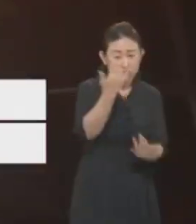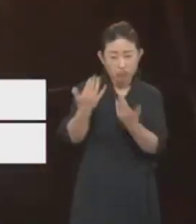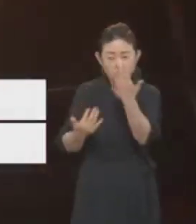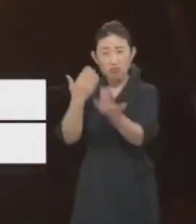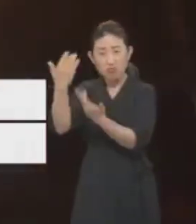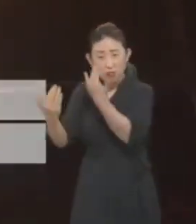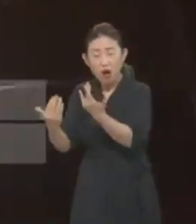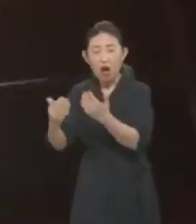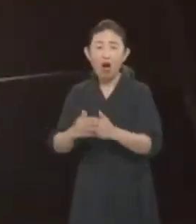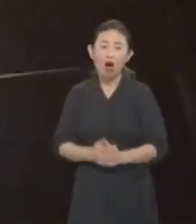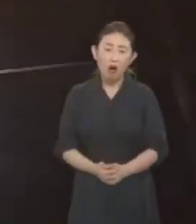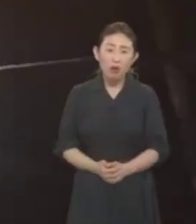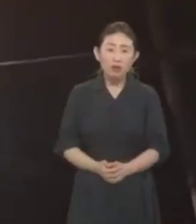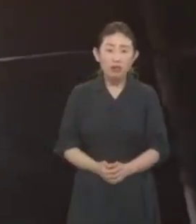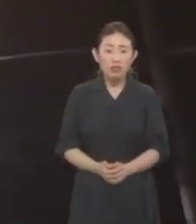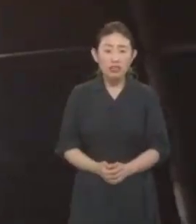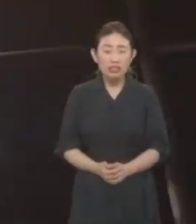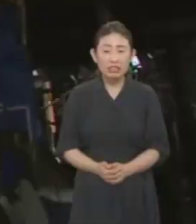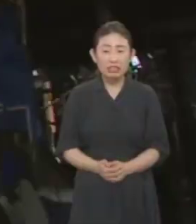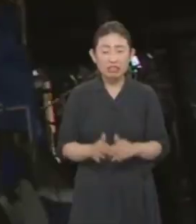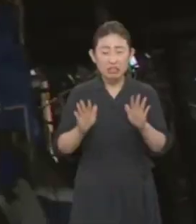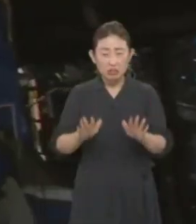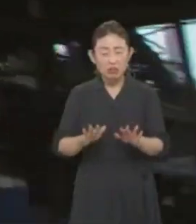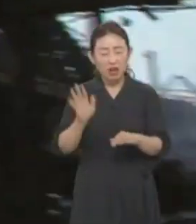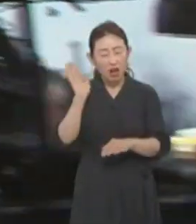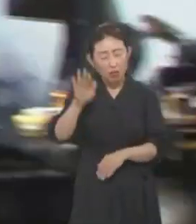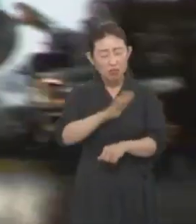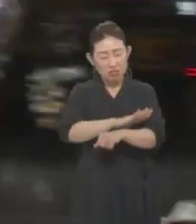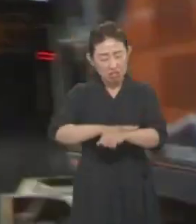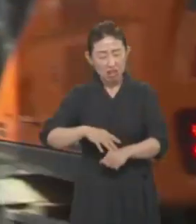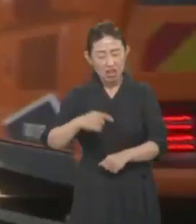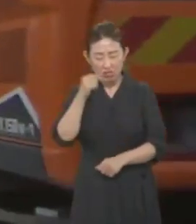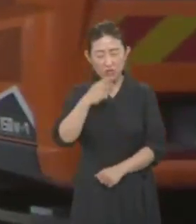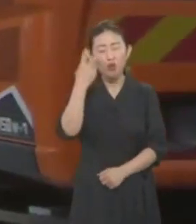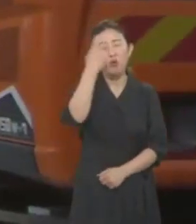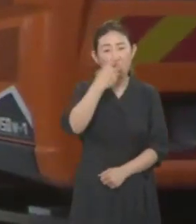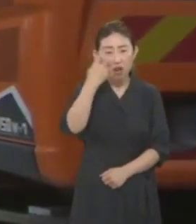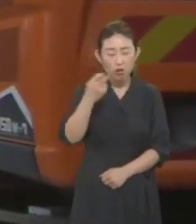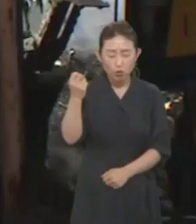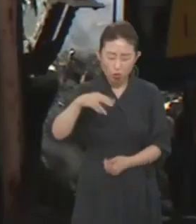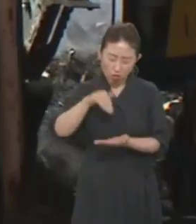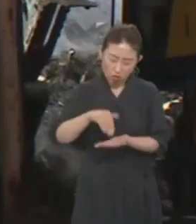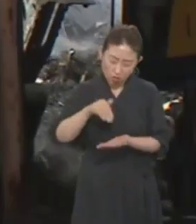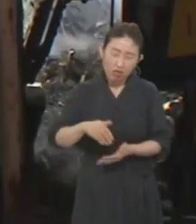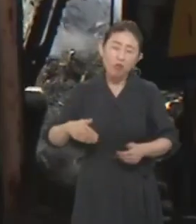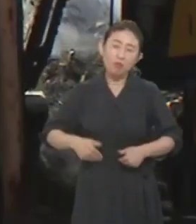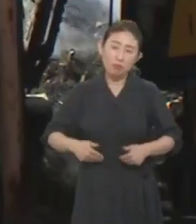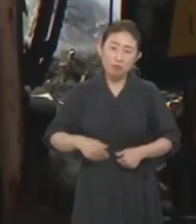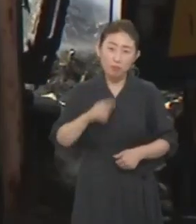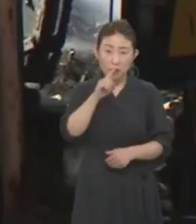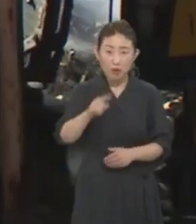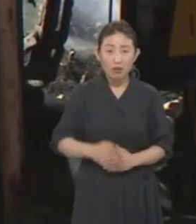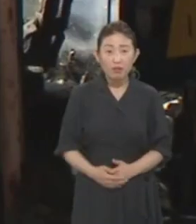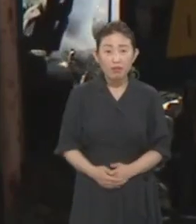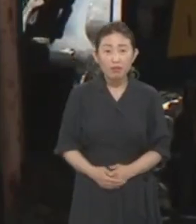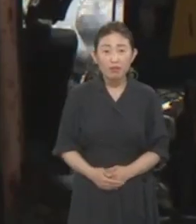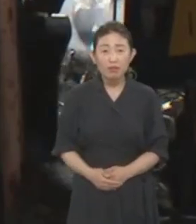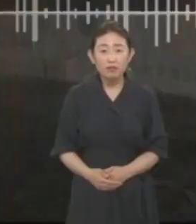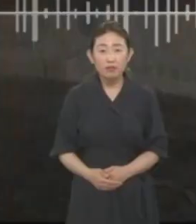한국타이어 공장의 대형 화재. 그렇기에 더 철저한 관리와 반성이 필요하다는 지적이 나옵니다. TJB